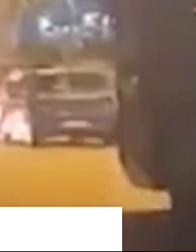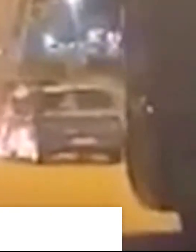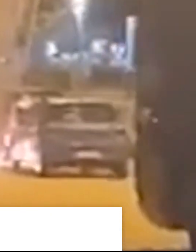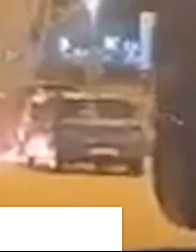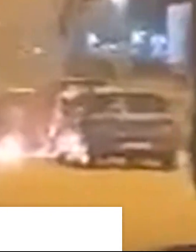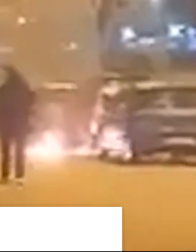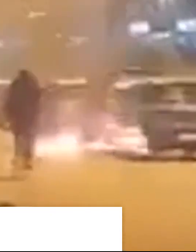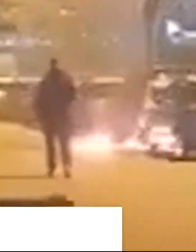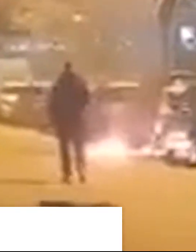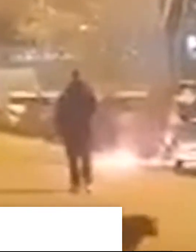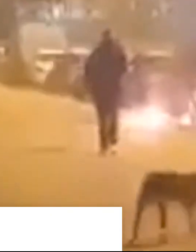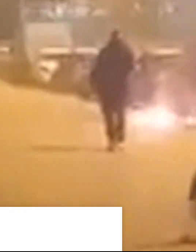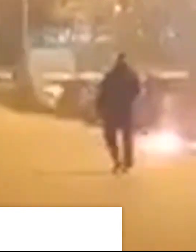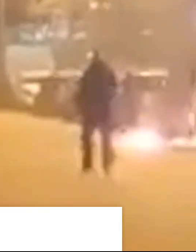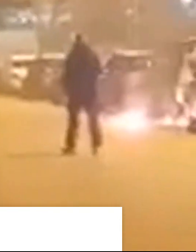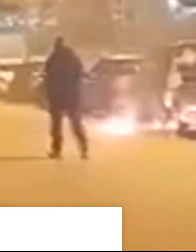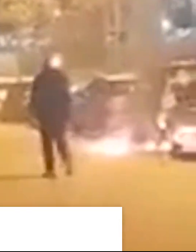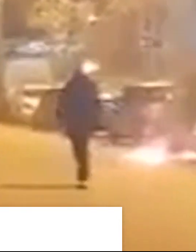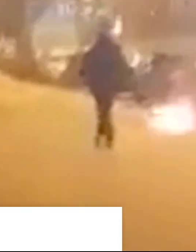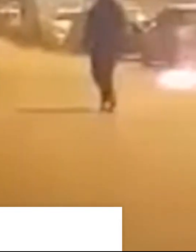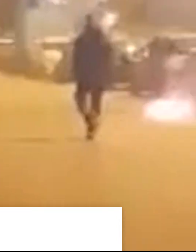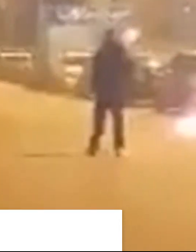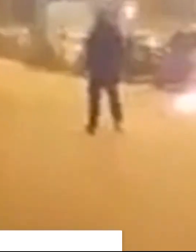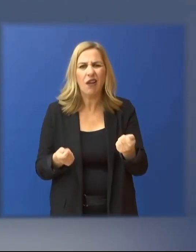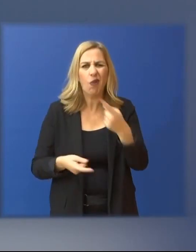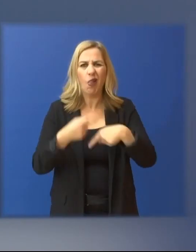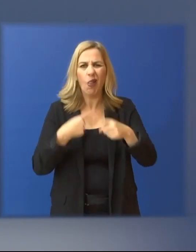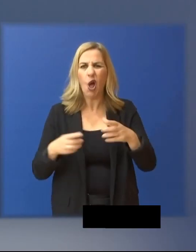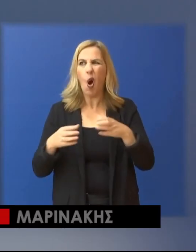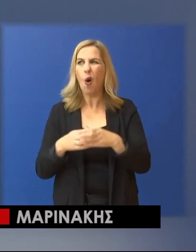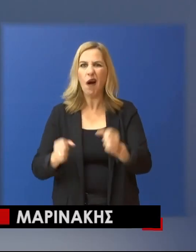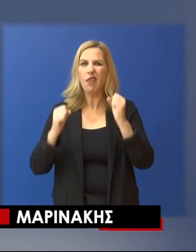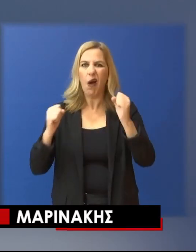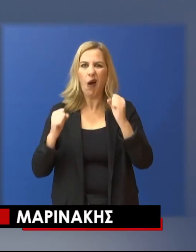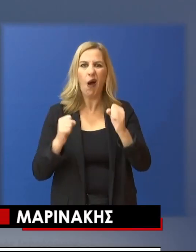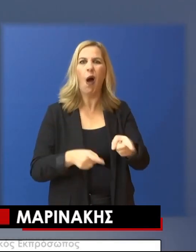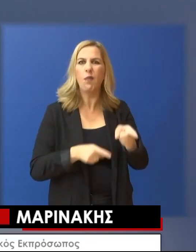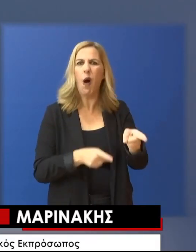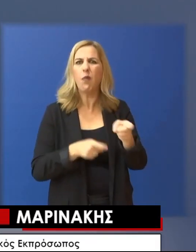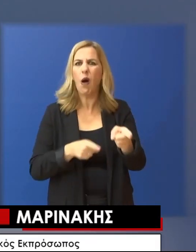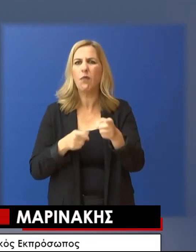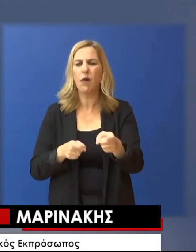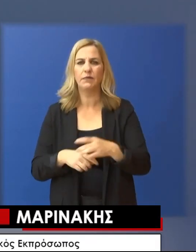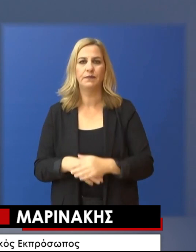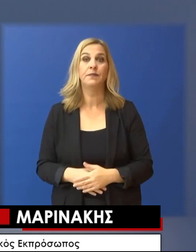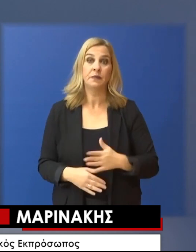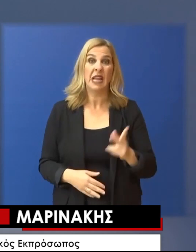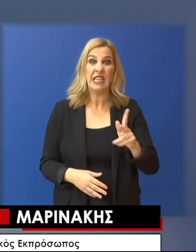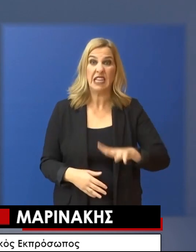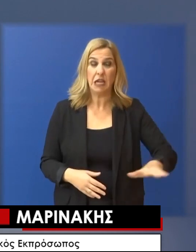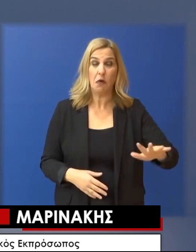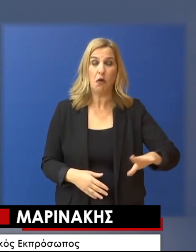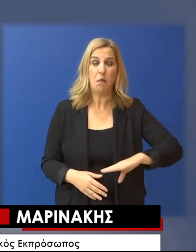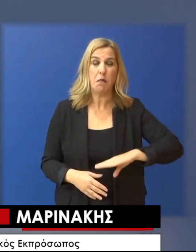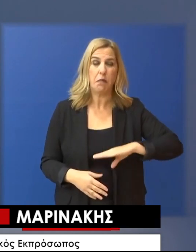τραυματισμού του 31χρονου αστυνομικού το βράδυ της πέμπτης στο ντι γνωρίζουμε και καταλαβαίνουμε απόλυτα την οργή της κοινωνίας όλων